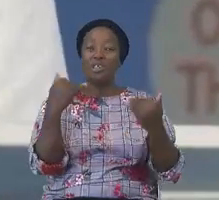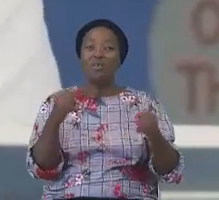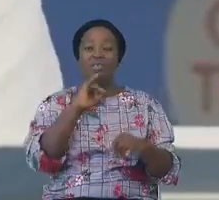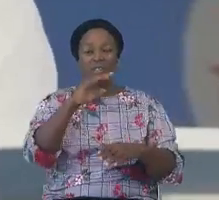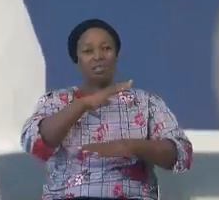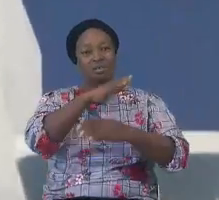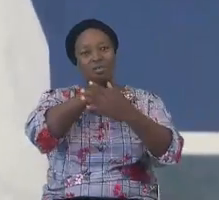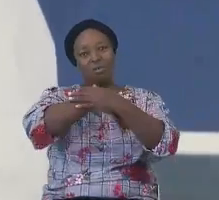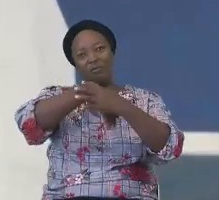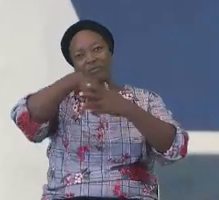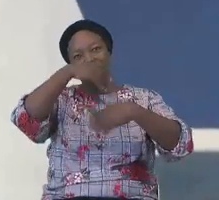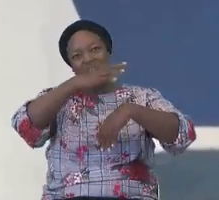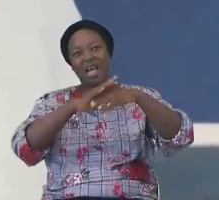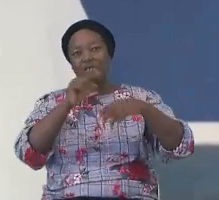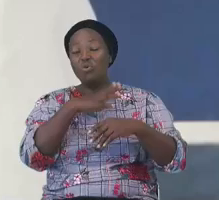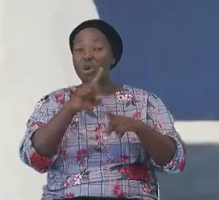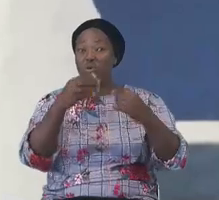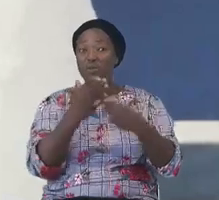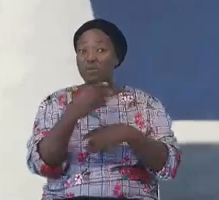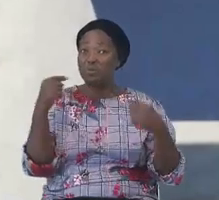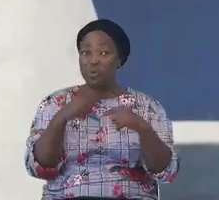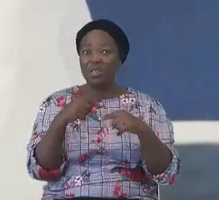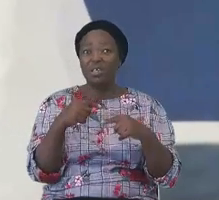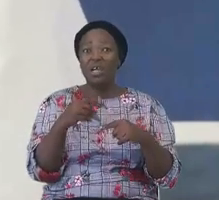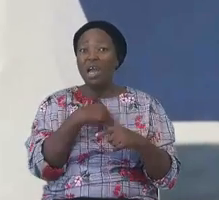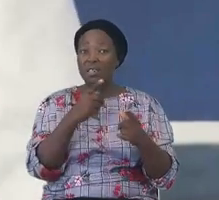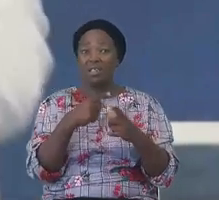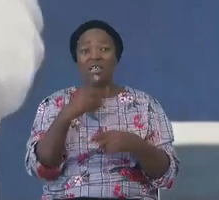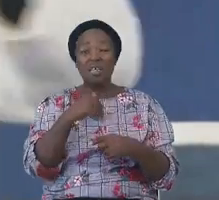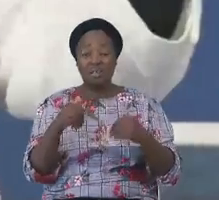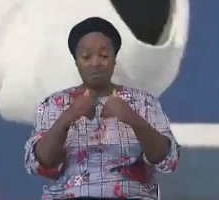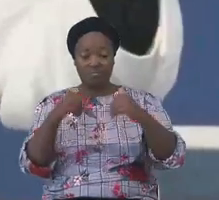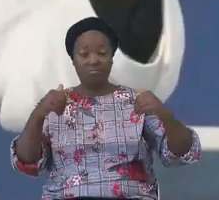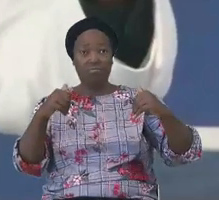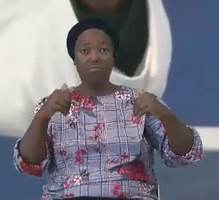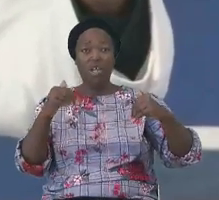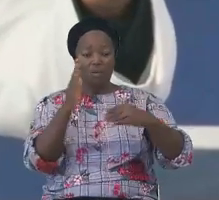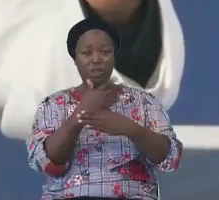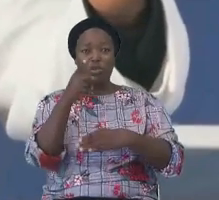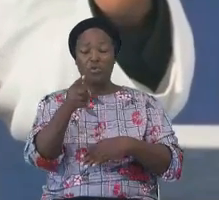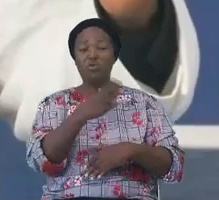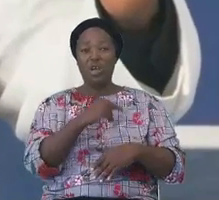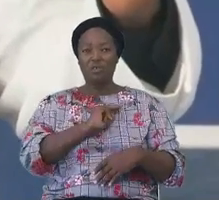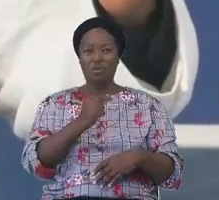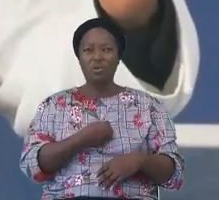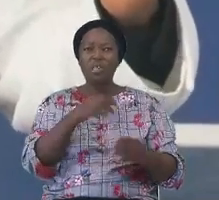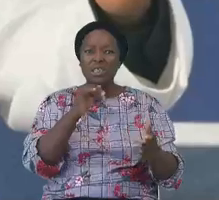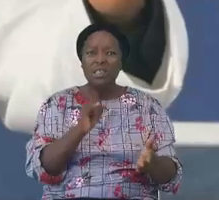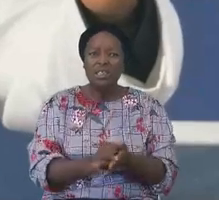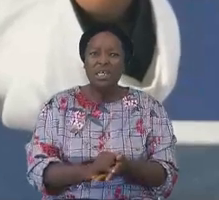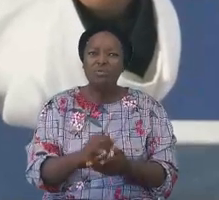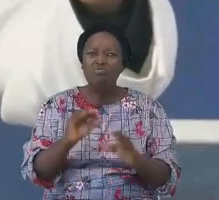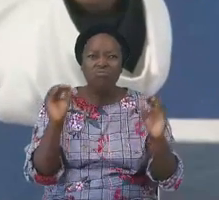Mais maintenant, Lazare est consolé et toi, tu souffres. Il y a même